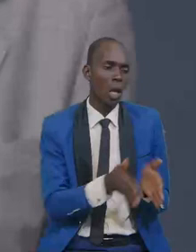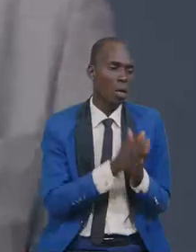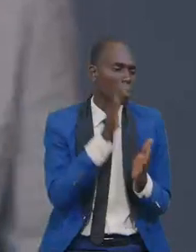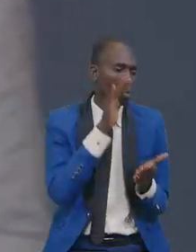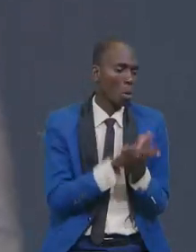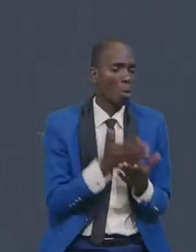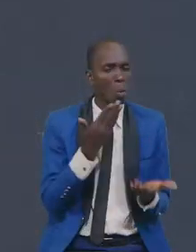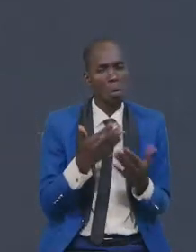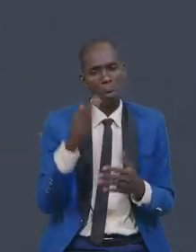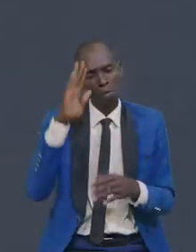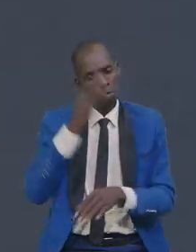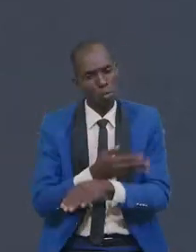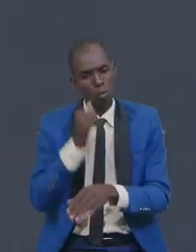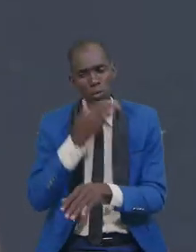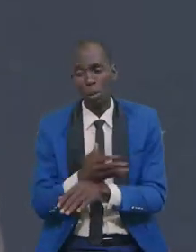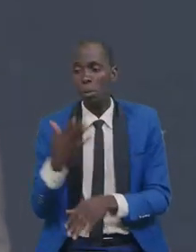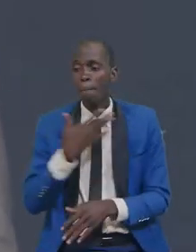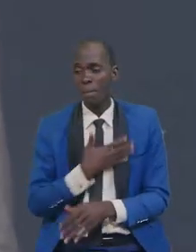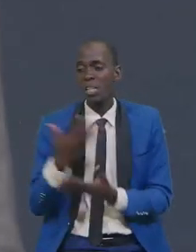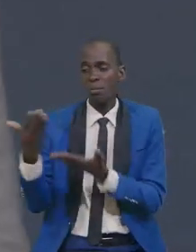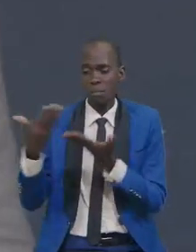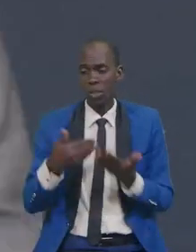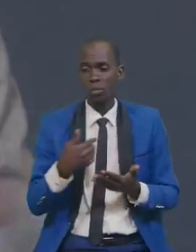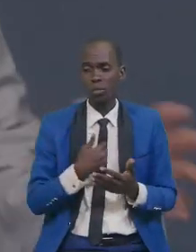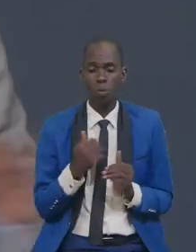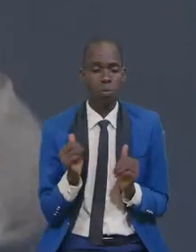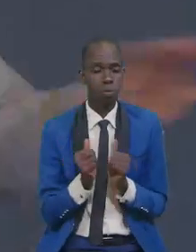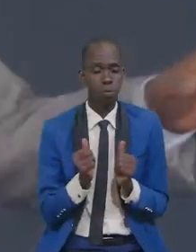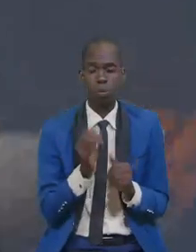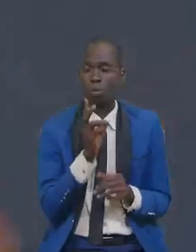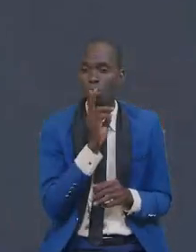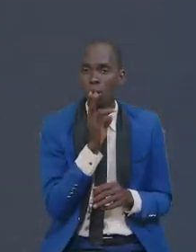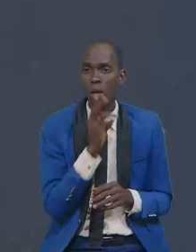ton enfant, amène-moi de l'eau glacée de là-bas.